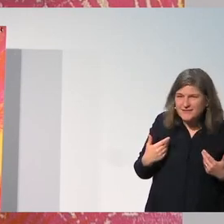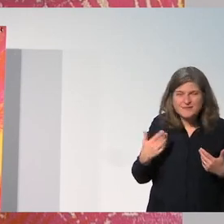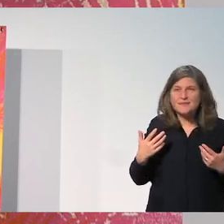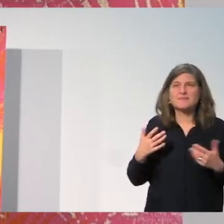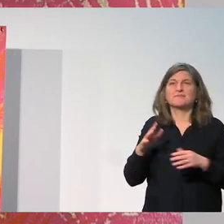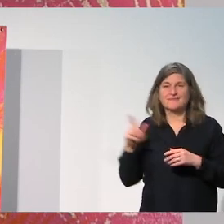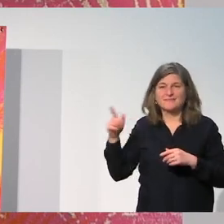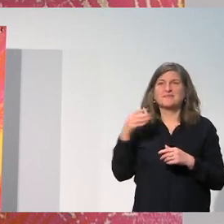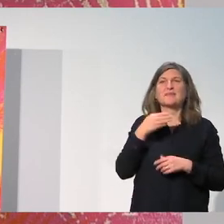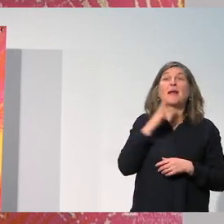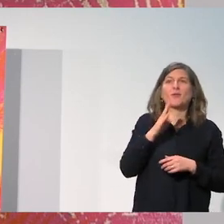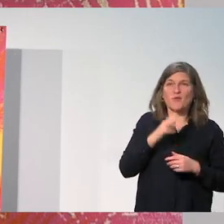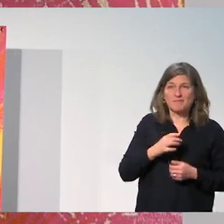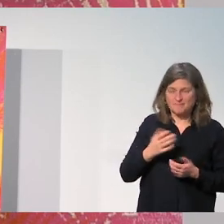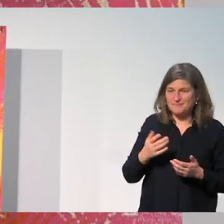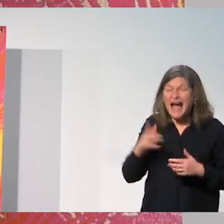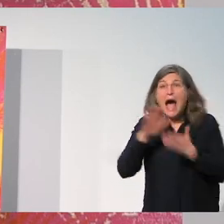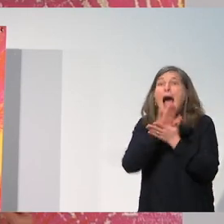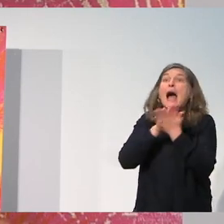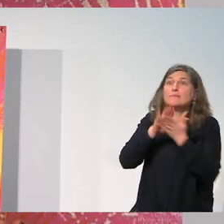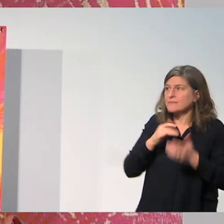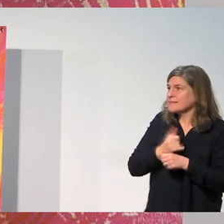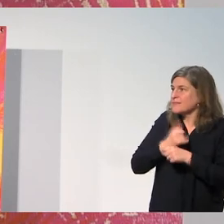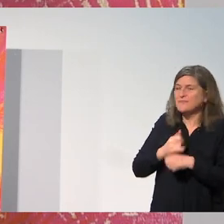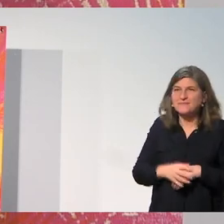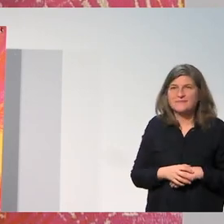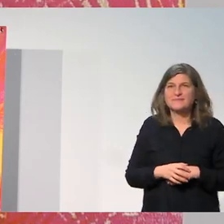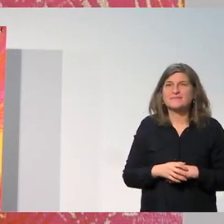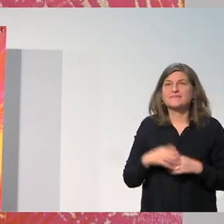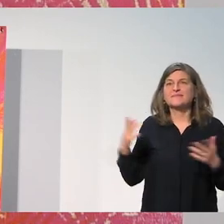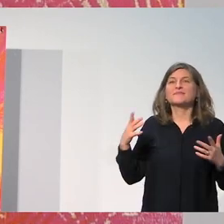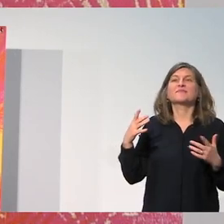Paul Valéry nous dit que la philosophie, en fait, ce n'est pas quelque chose d'abstrait.